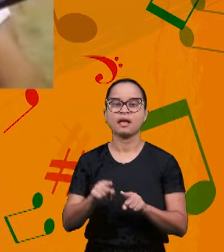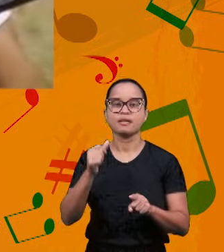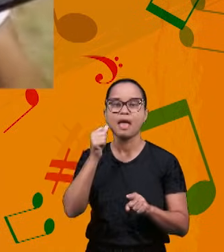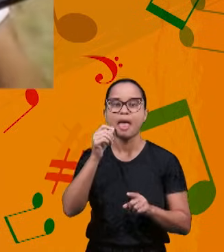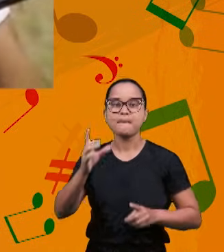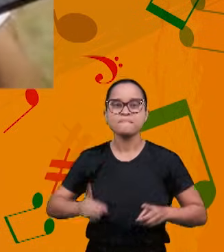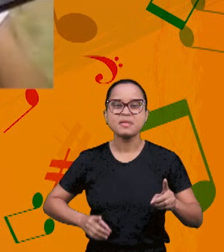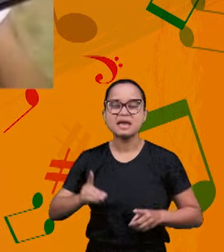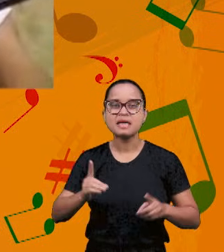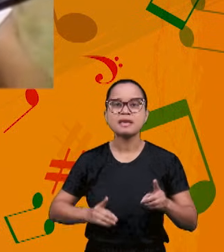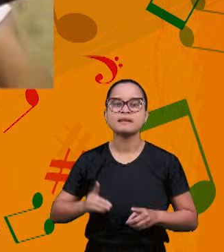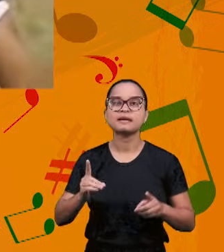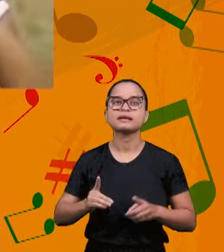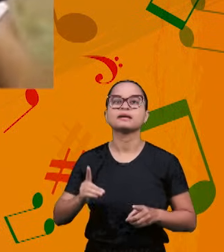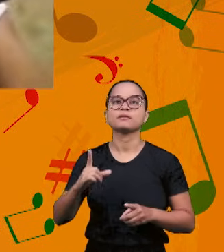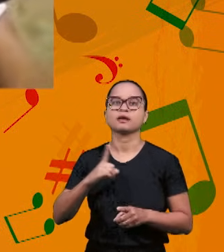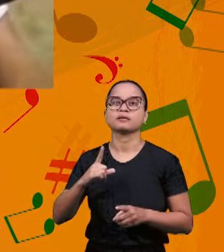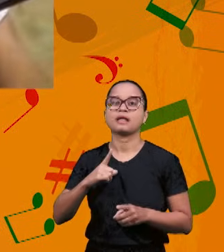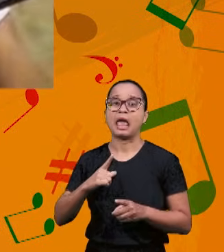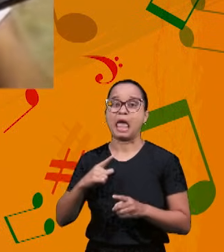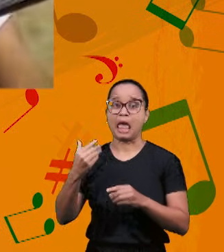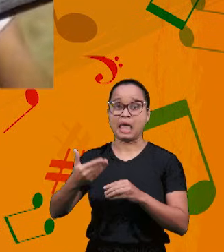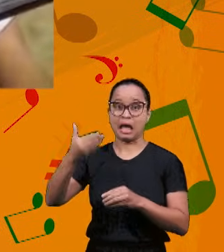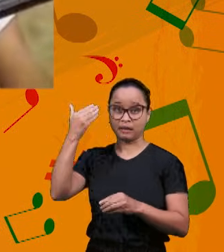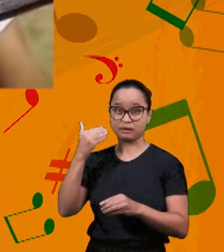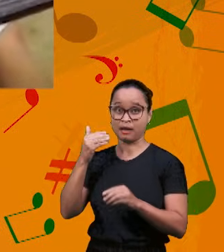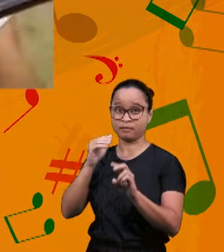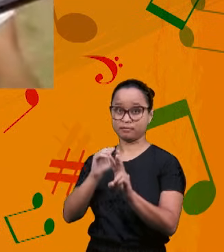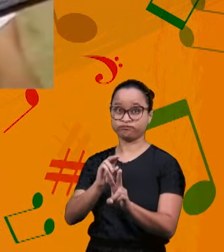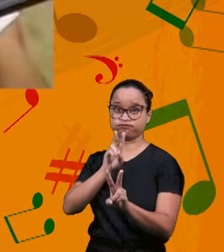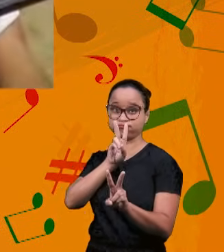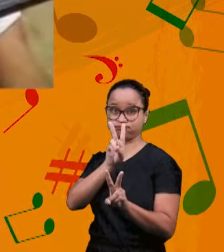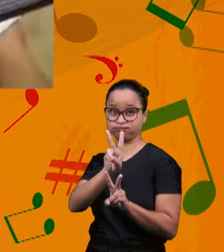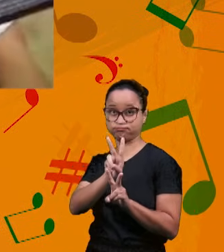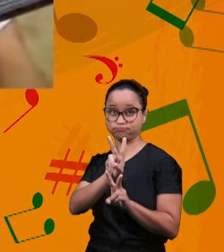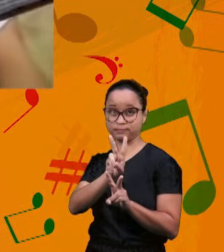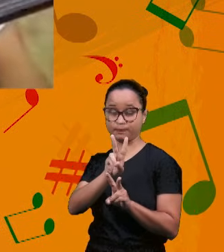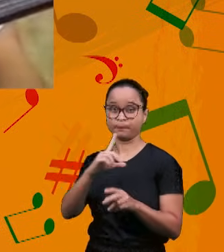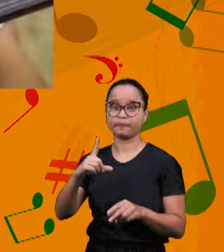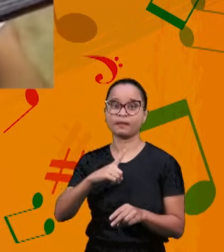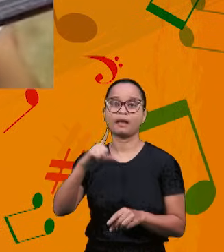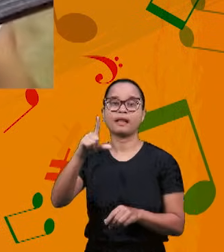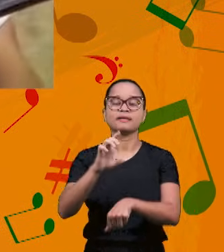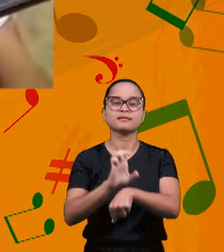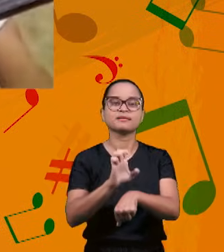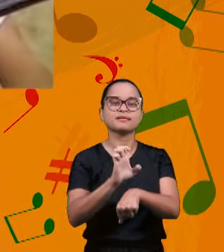et Manuel dans la clave. Atibaia, São Paulo.